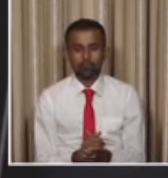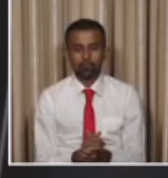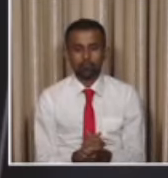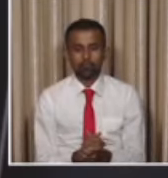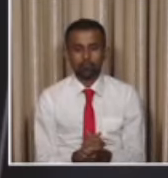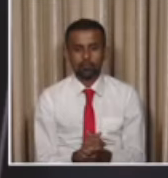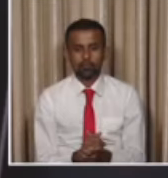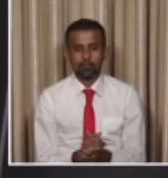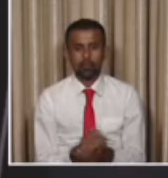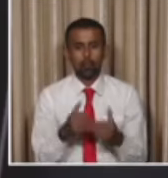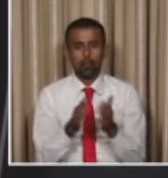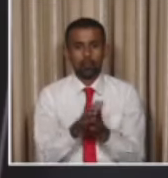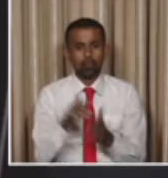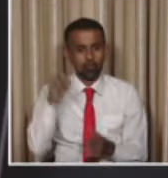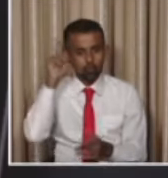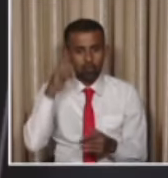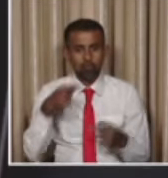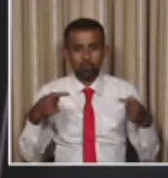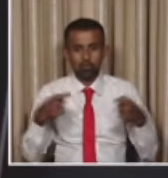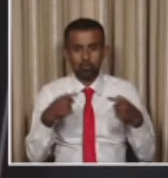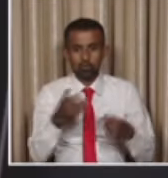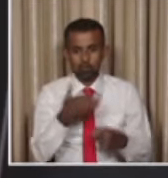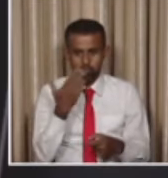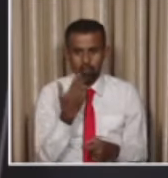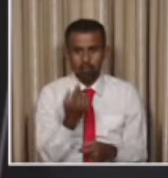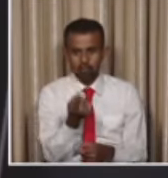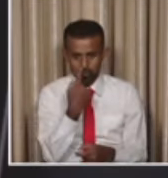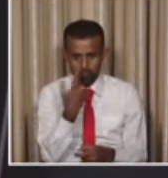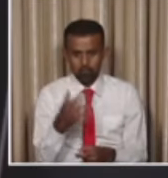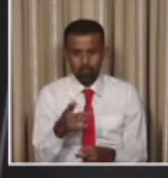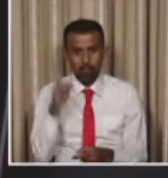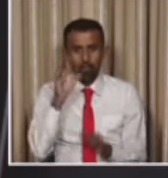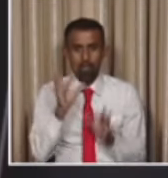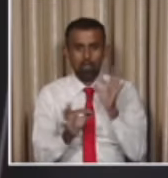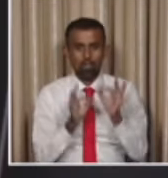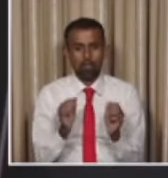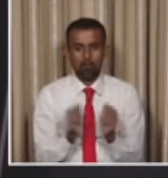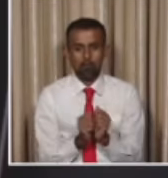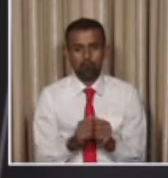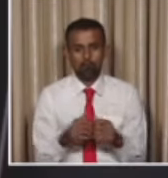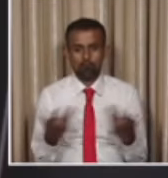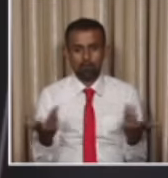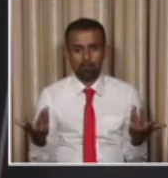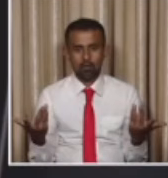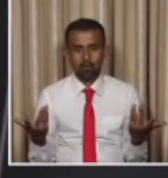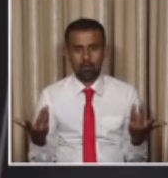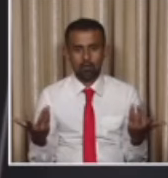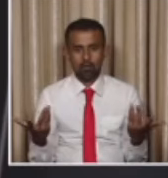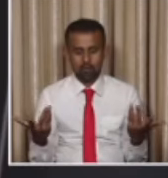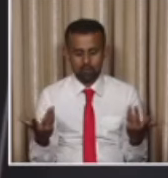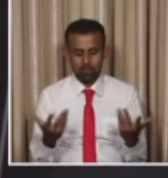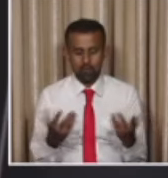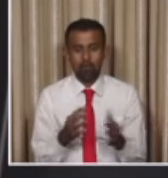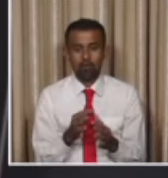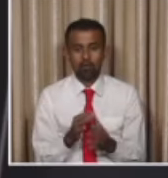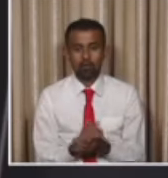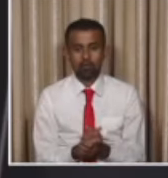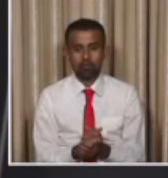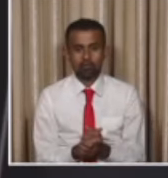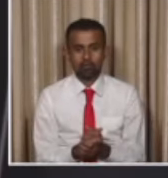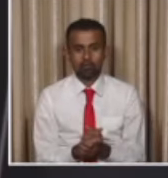ඕ හෝනි කොඩිකුට යුද්ධ කරන්න පුළුවන් කියලා. ඔය ඒ කතා වලින් වැඩක් නැහැ. මේක කතා කරන්න ඕනේ. දෙන්න